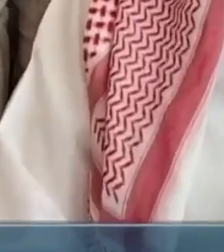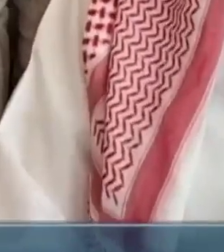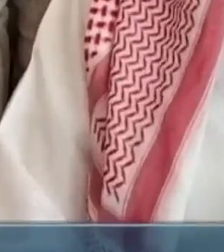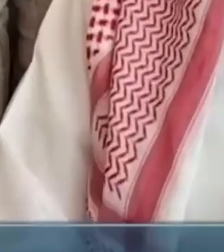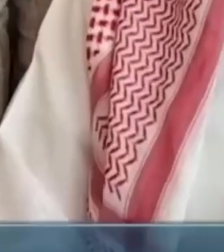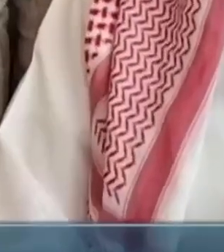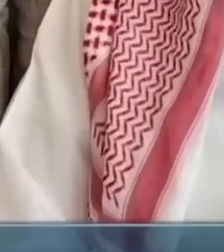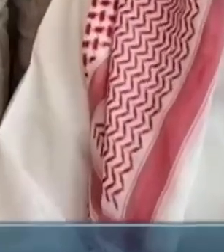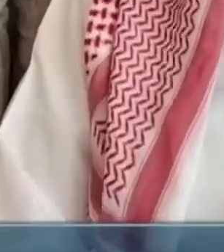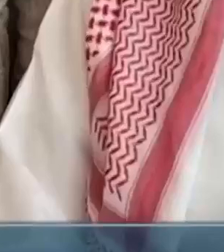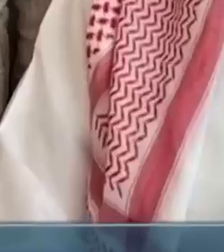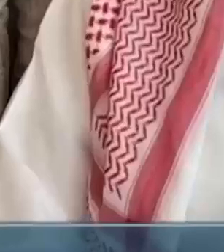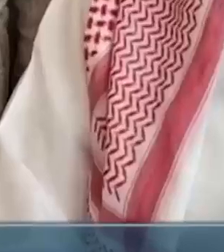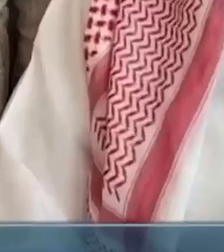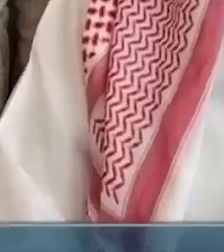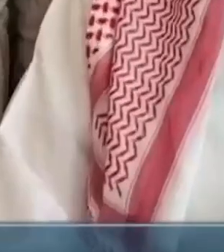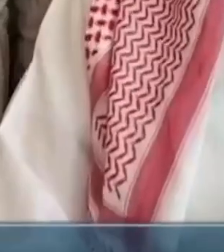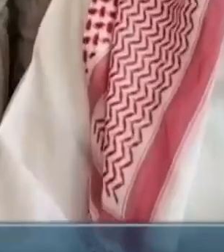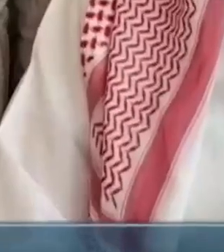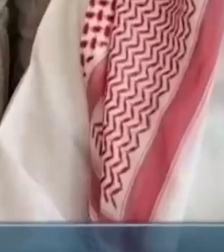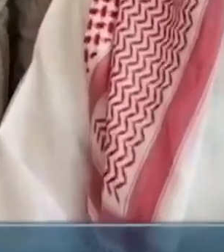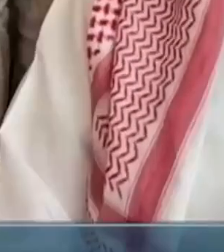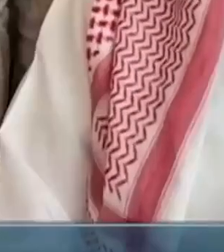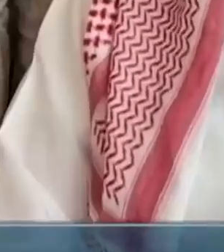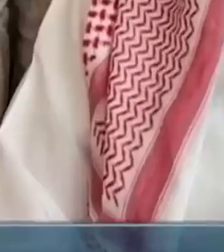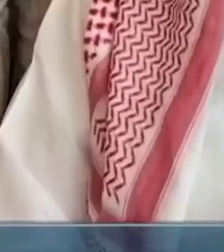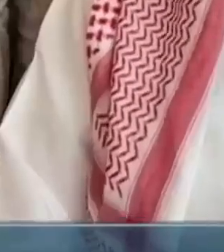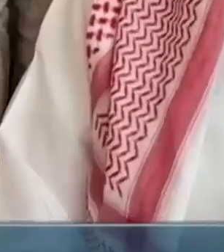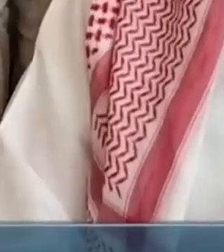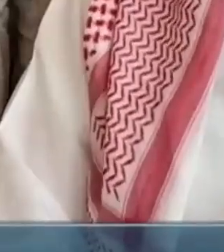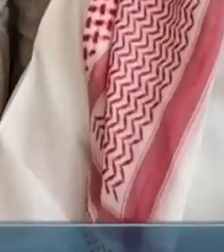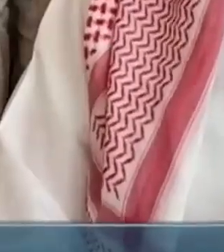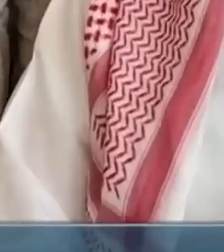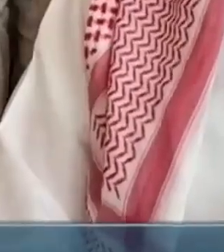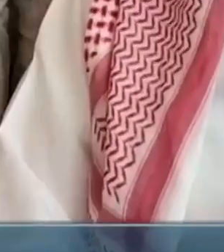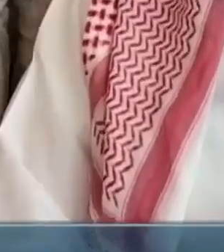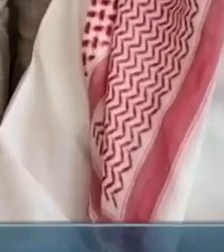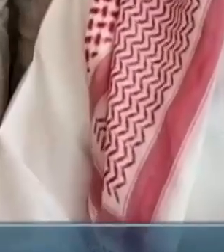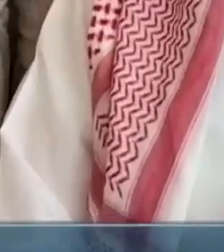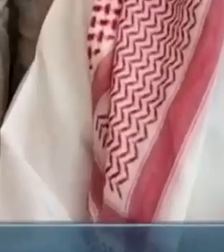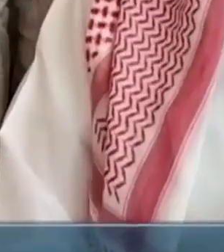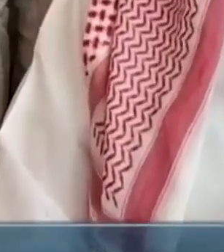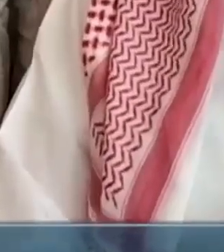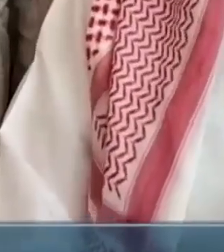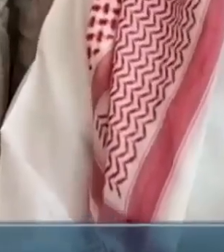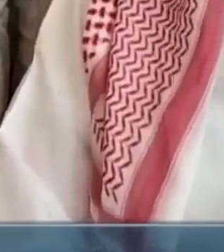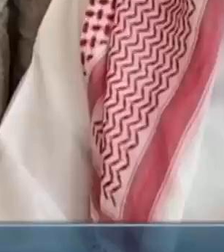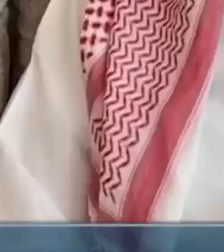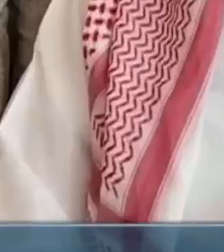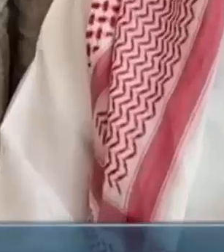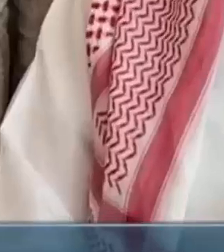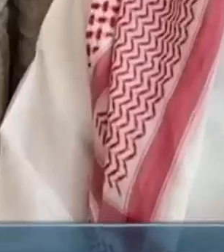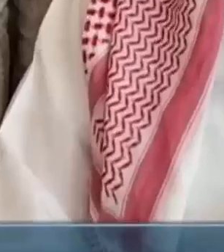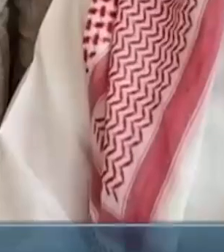المملكه لجمع هذا القاموس حصلت ايضا على جائزه الملك خالد بفرع شركاء التنميه ليش